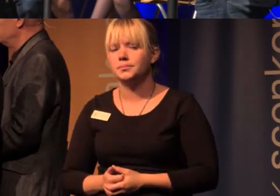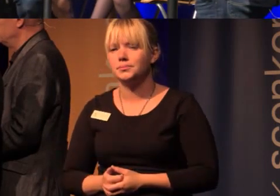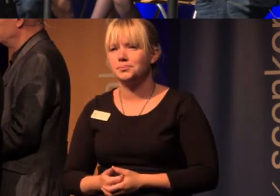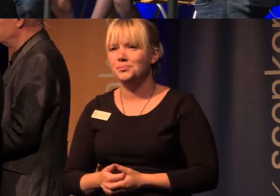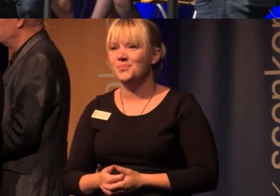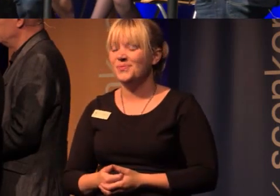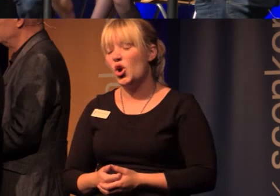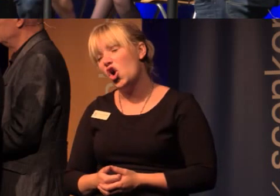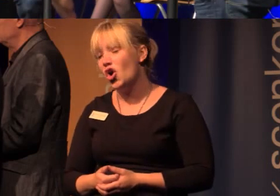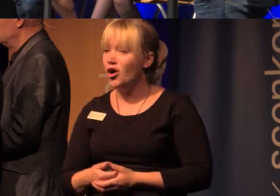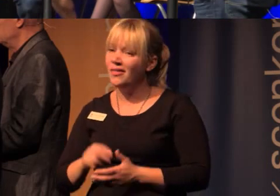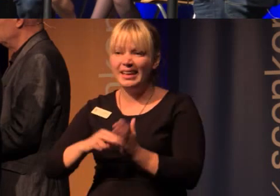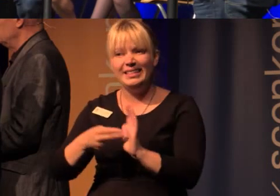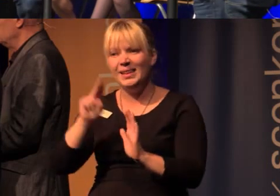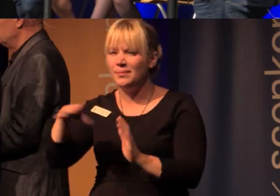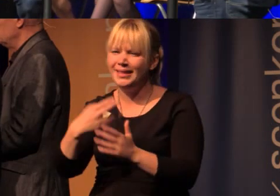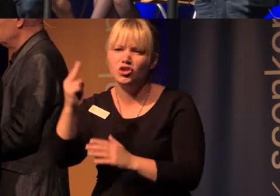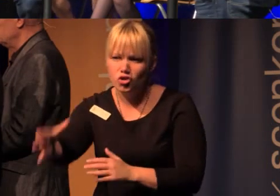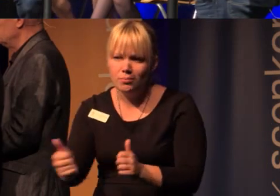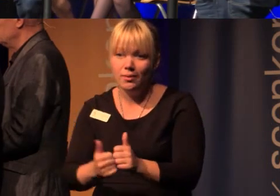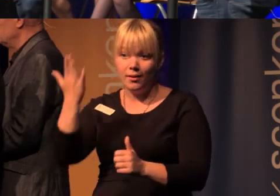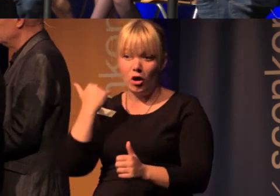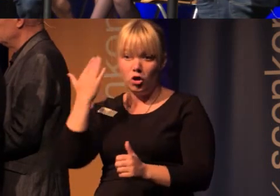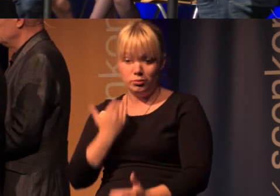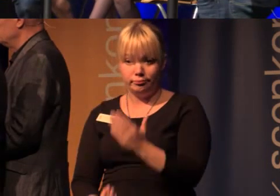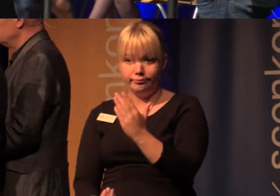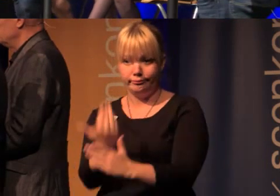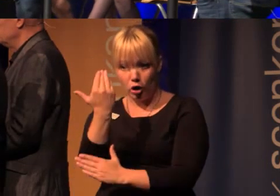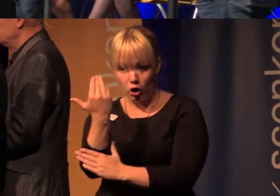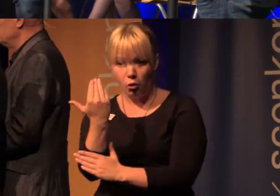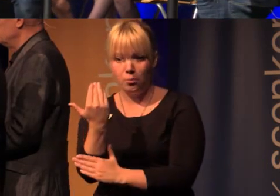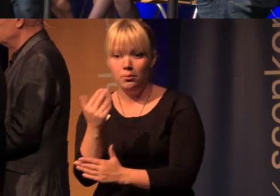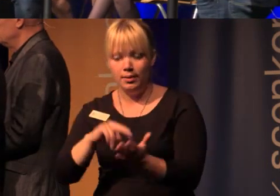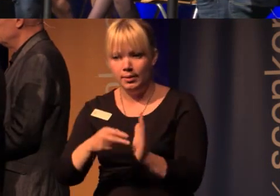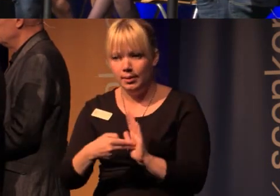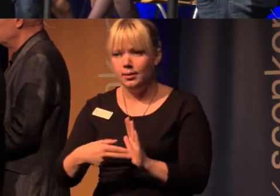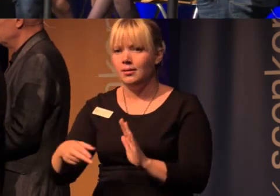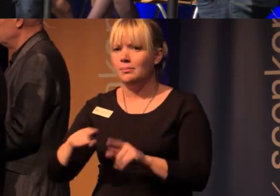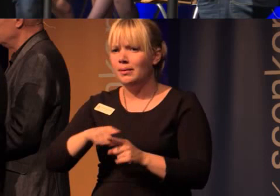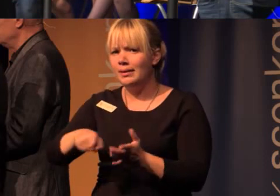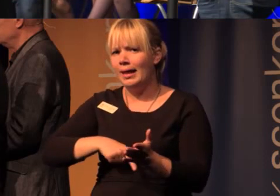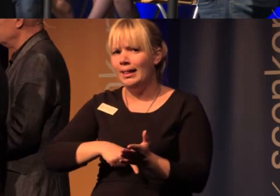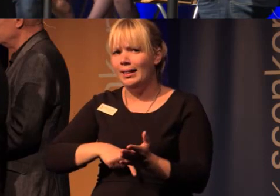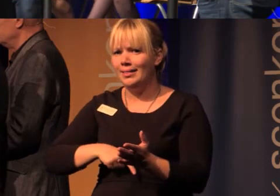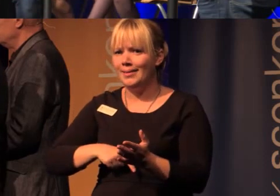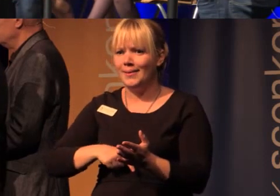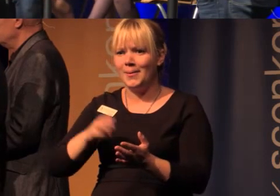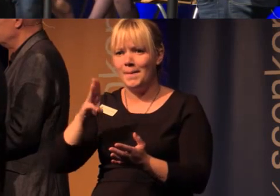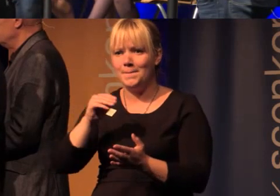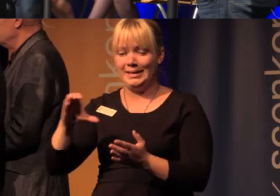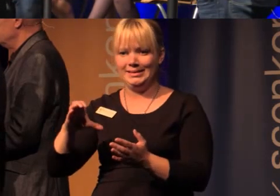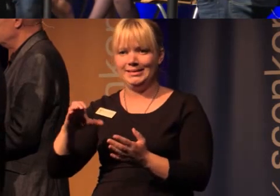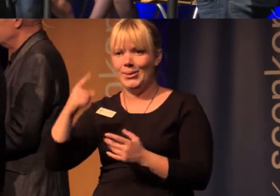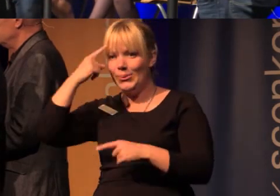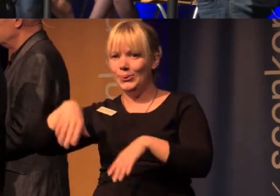inte ny teknik, men när den här tekniken kom så blev ju så att säga framförallt masskulturindustrin lite tagna på sängen hur man skulle